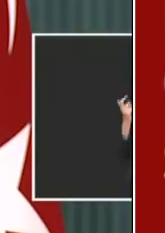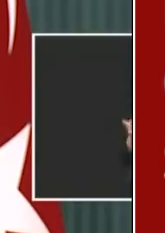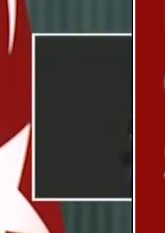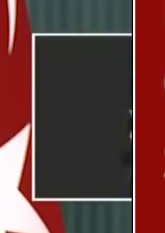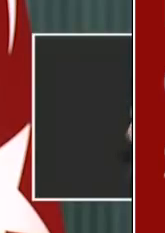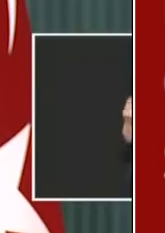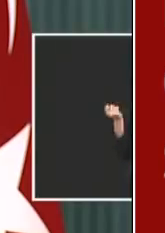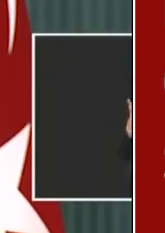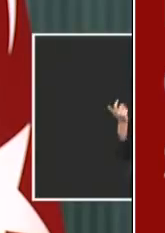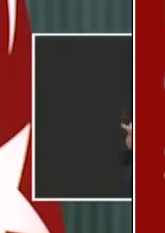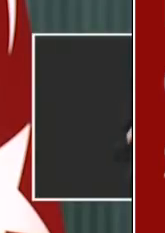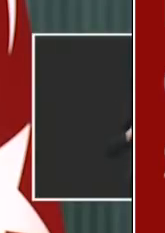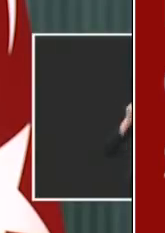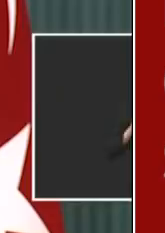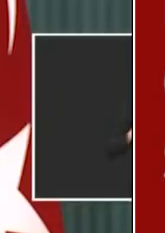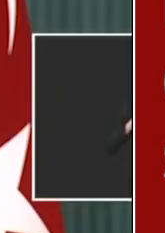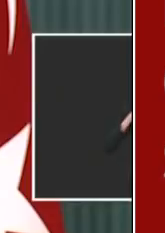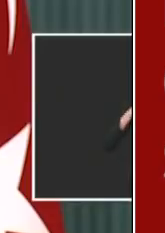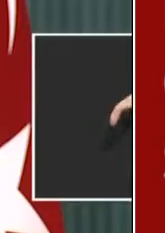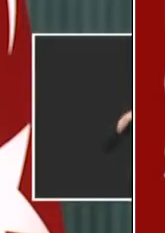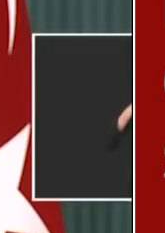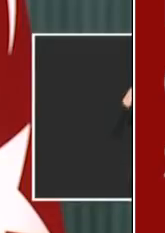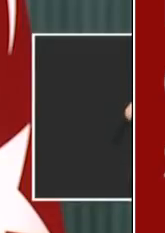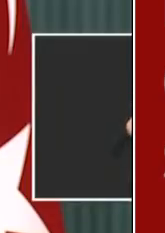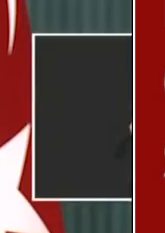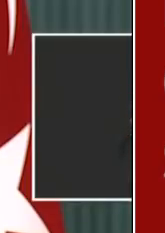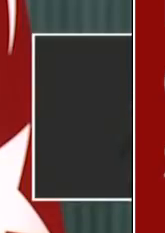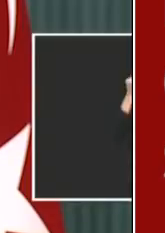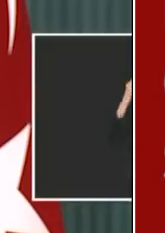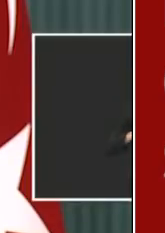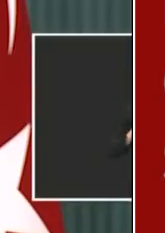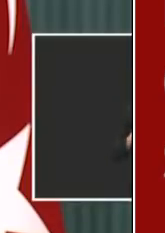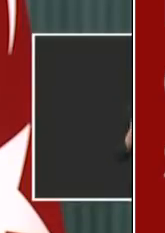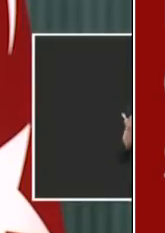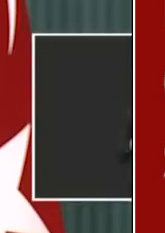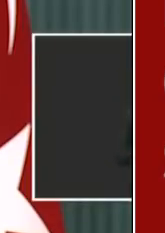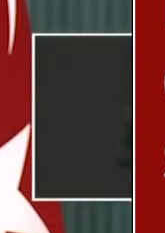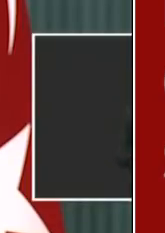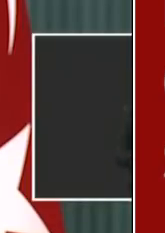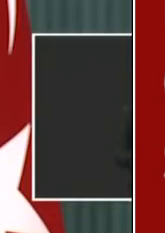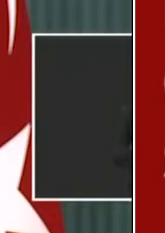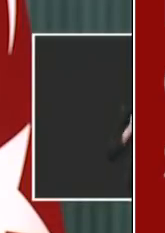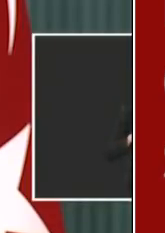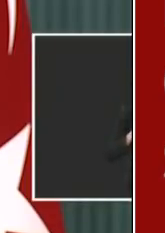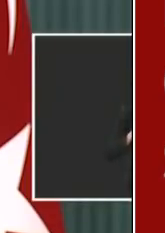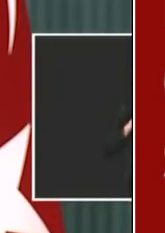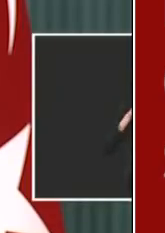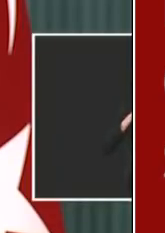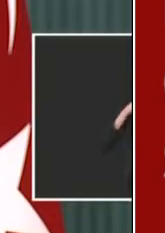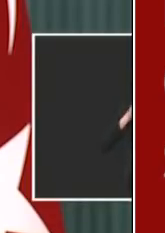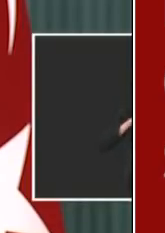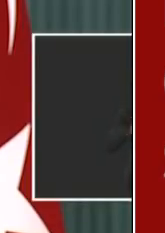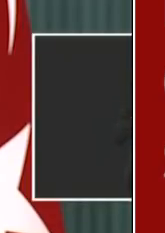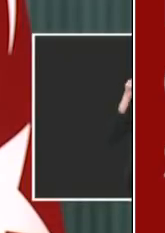gerçekleştirmek üzere zekat ara resmi bir ziyaret gerçekleştirdik katar'la bugüne kadar